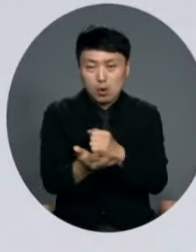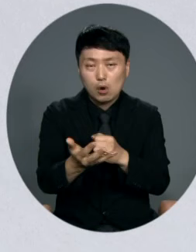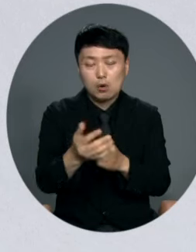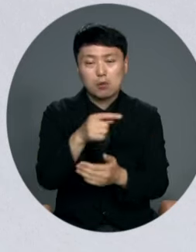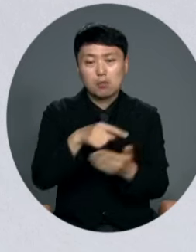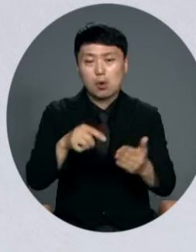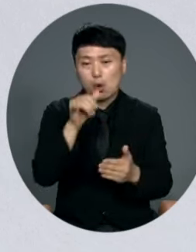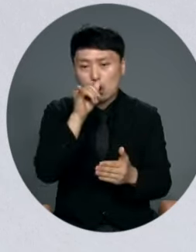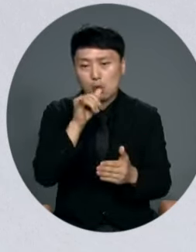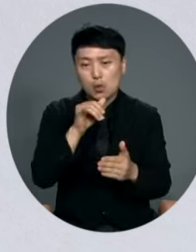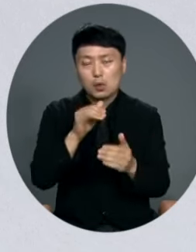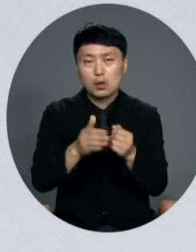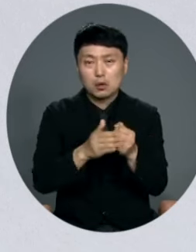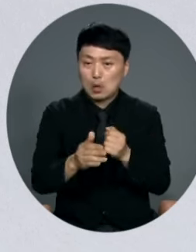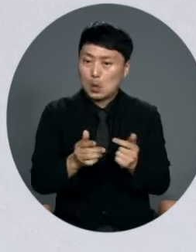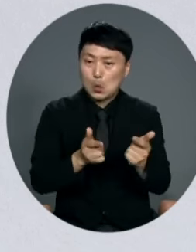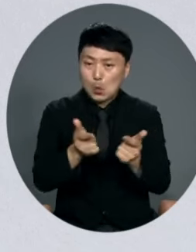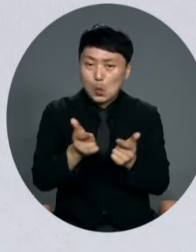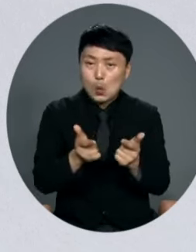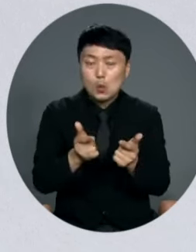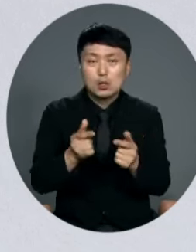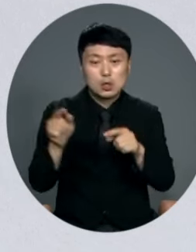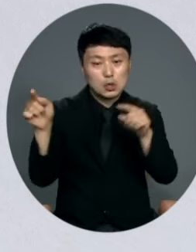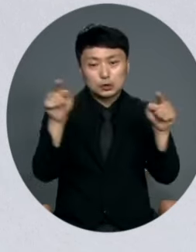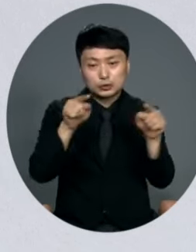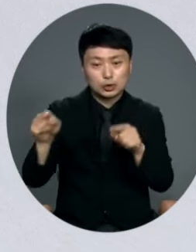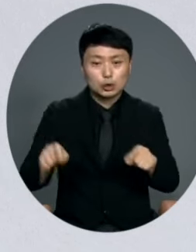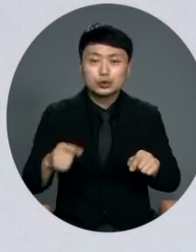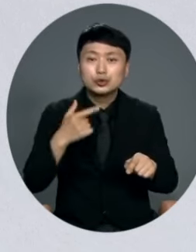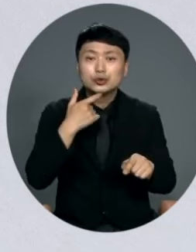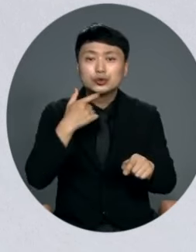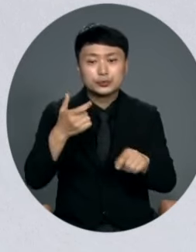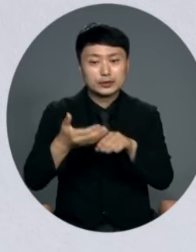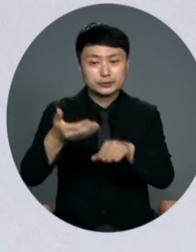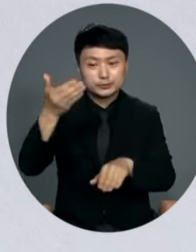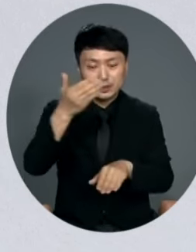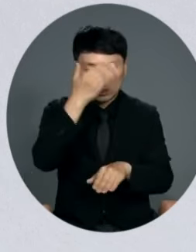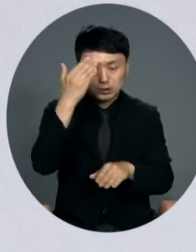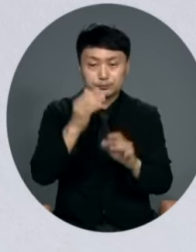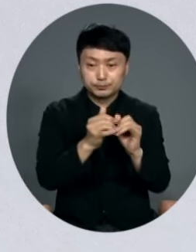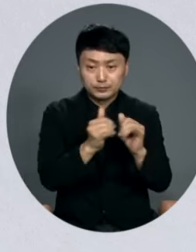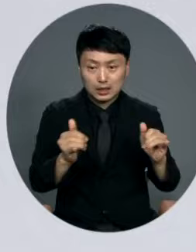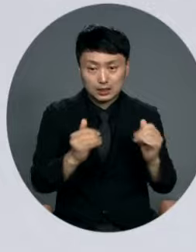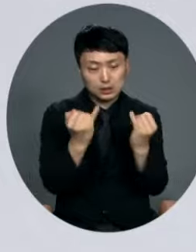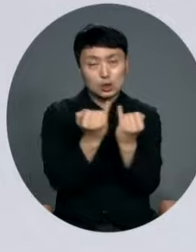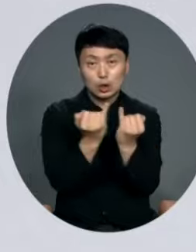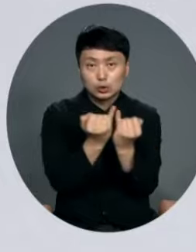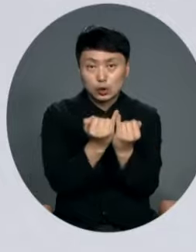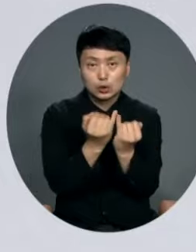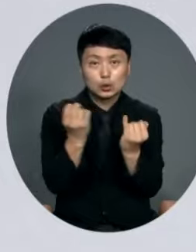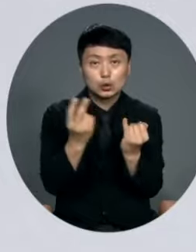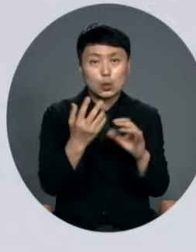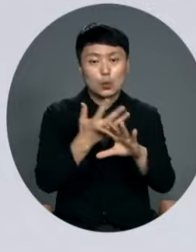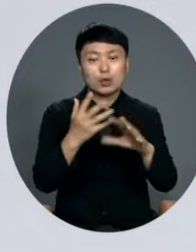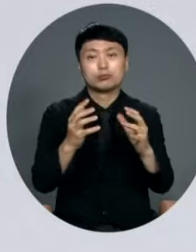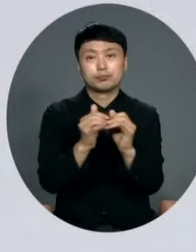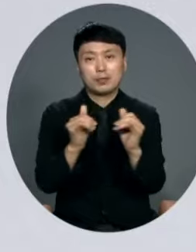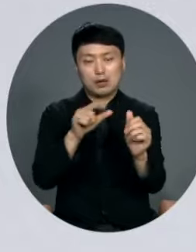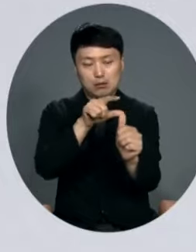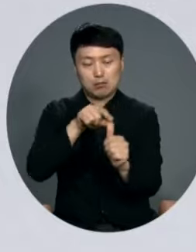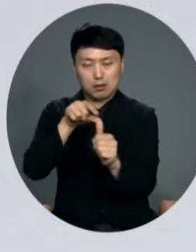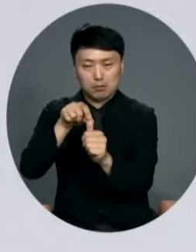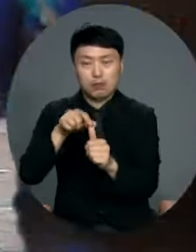완화하기 위해서는 고용률이 전국보다 낮은 60세 이상 청년 또 여성과 외국인의 취업을 확대해야